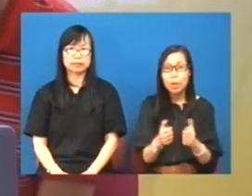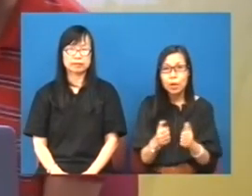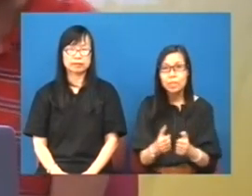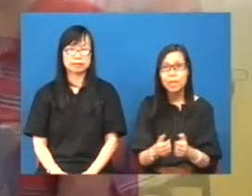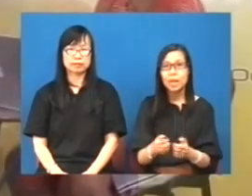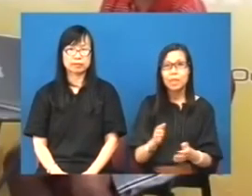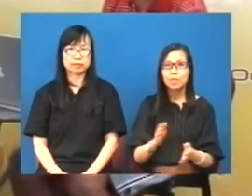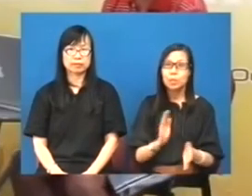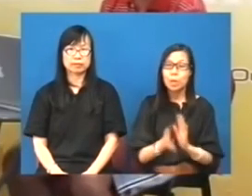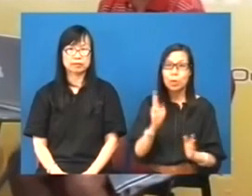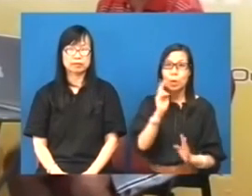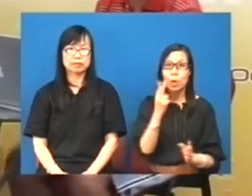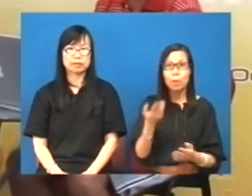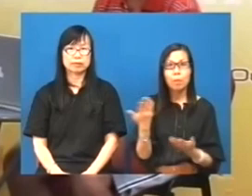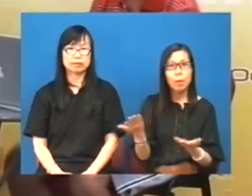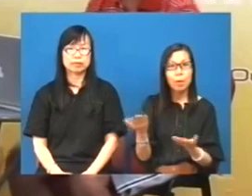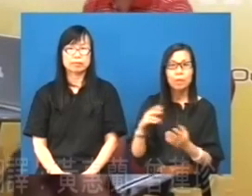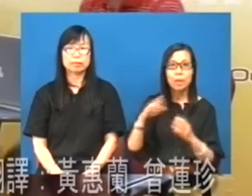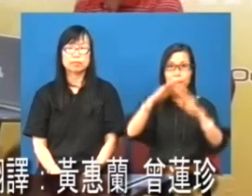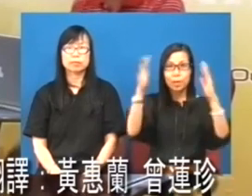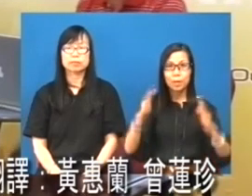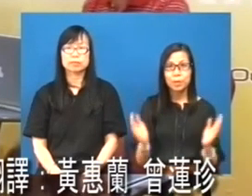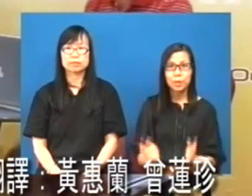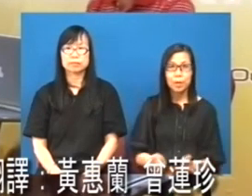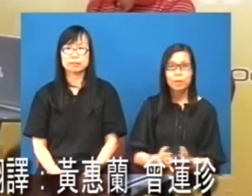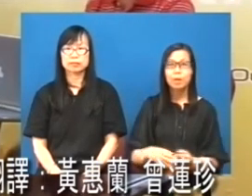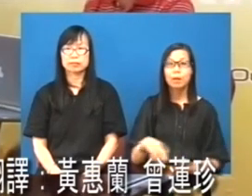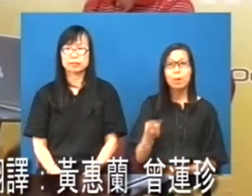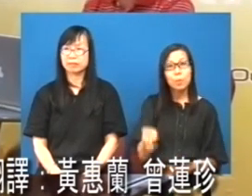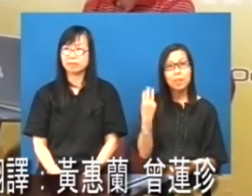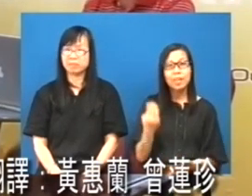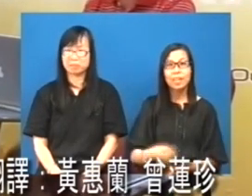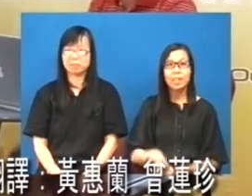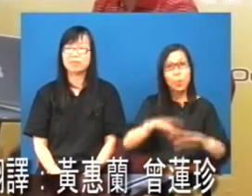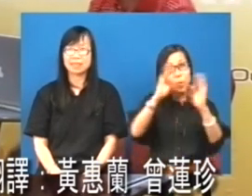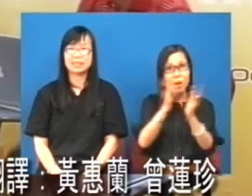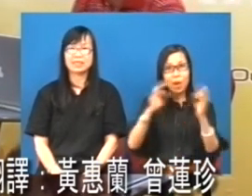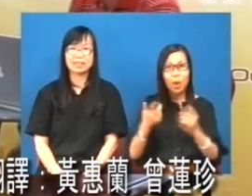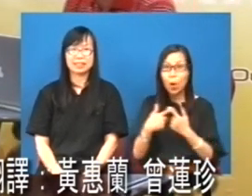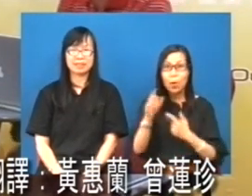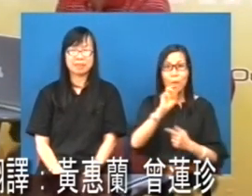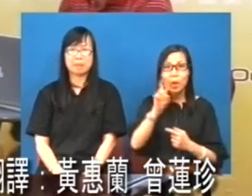首宇的兩位朋友就是Winnie和惠蘭惠蘭很久不見大家好 惠蘭